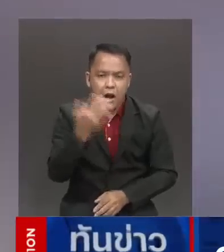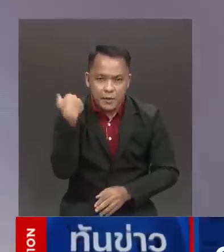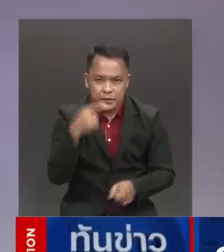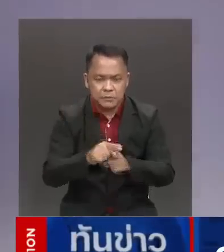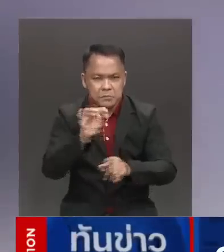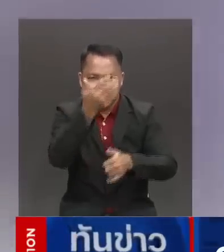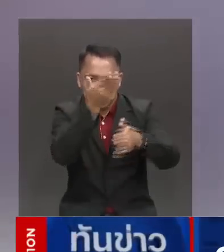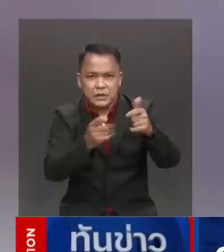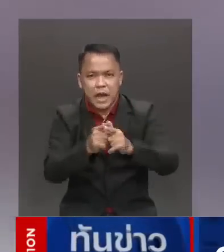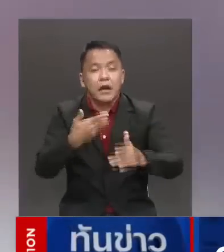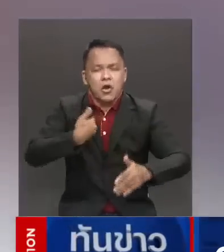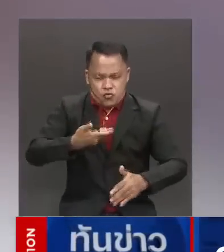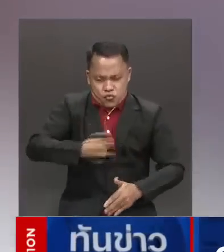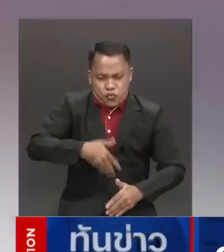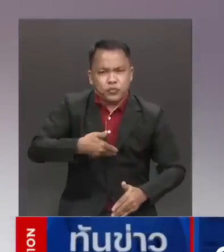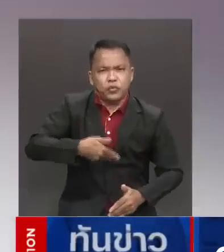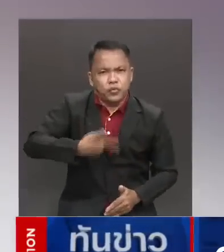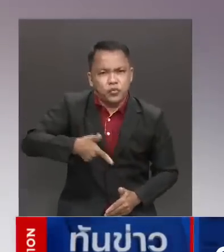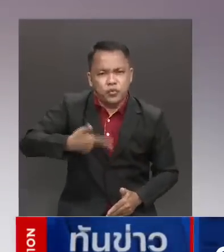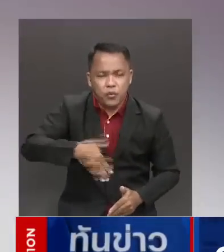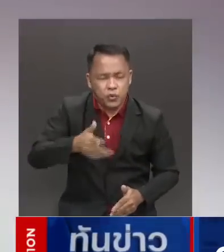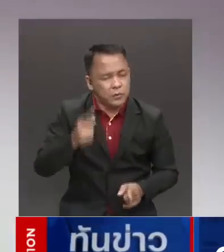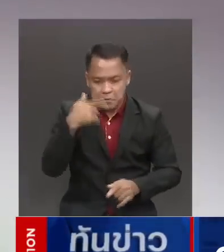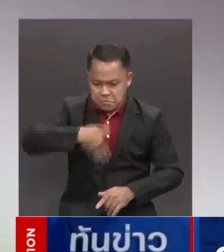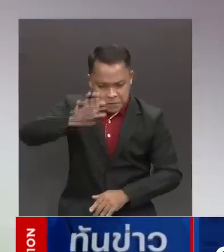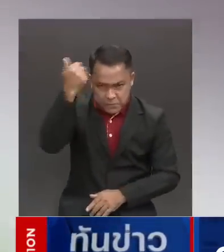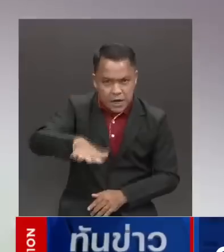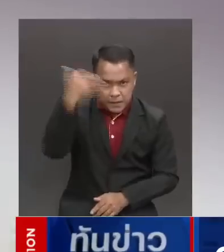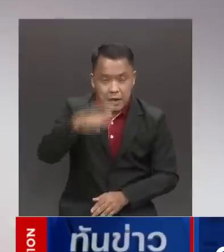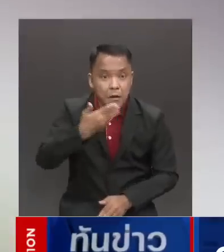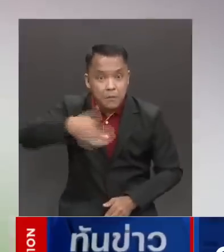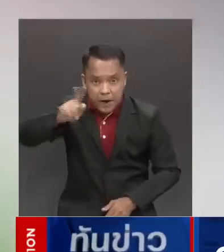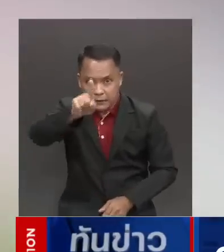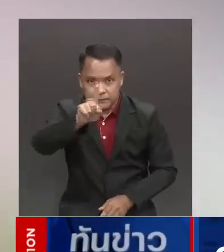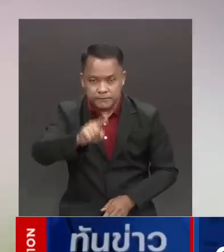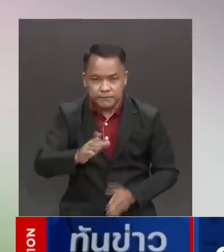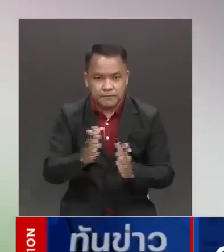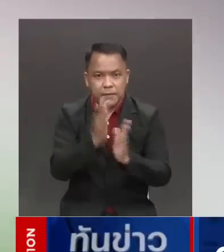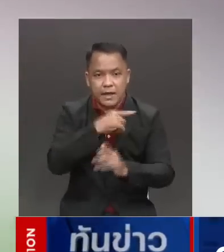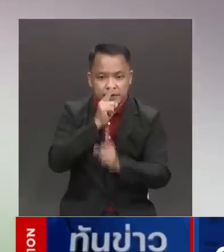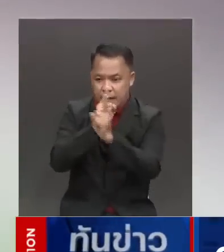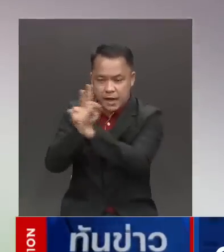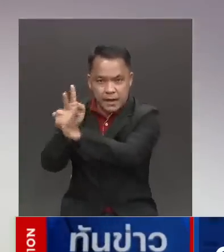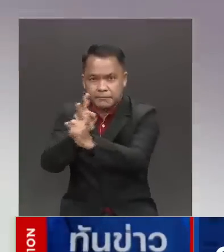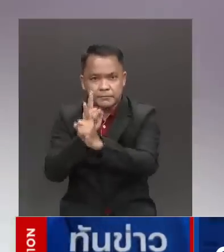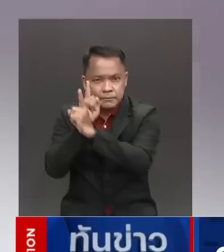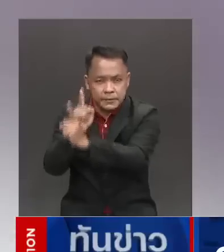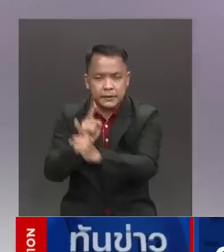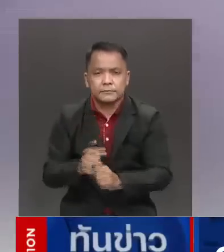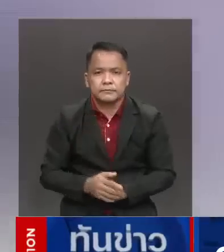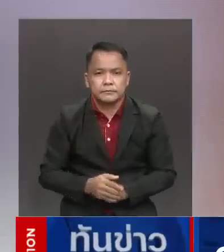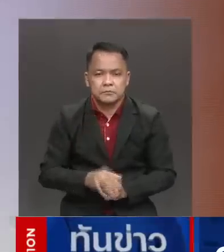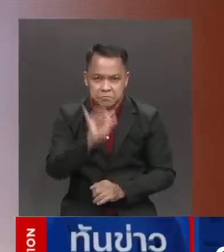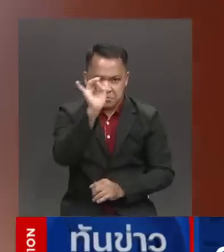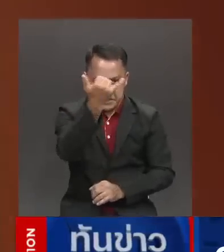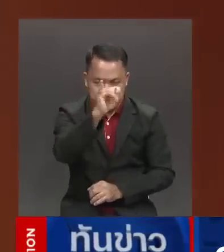หมือนแบบอยากไปเข้าห้องน้ำปวดปัสสาวะไม่ให้ไปถ้าออกไปเนี่ยพระเคเนี่ยตามไปถึงห้องน้ำเลยค่ะบ